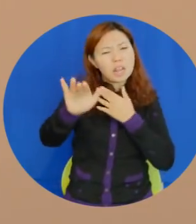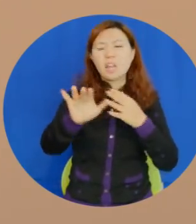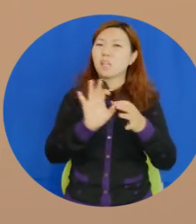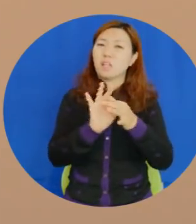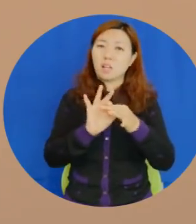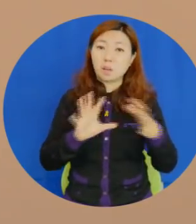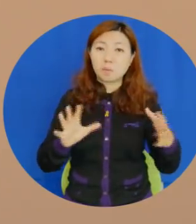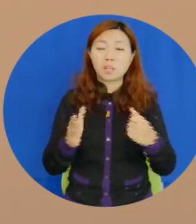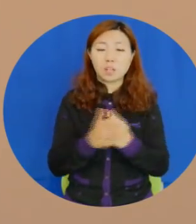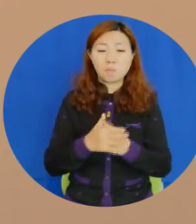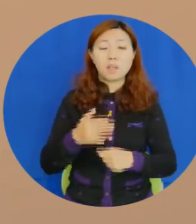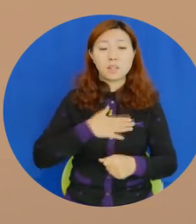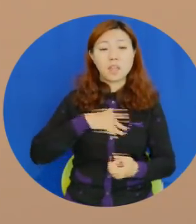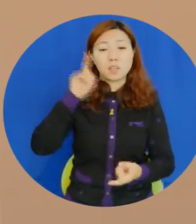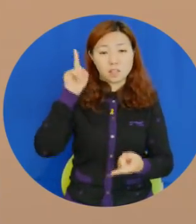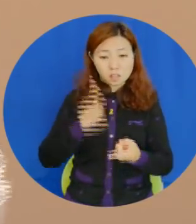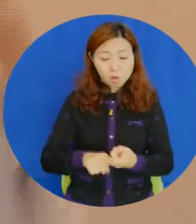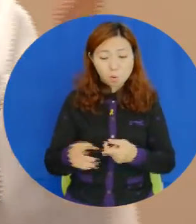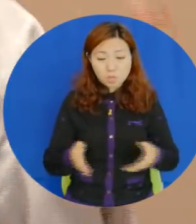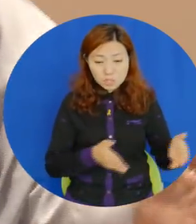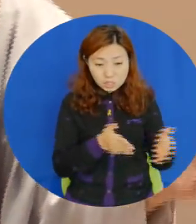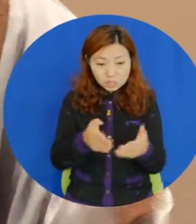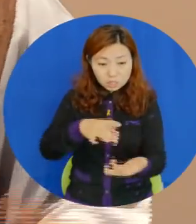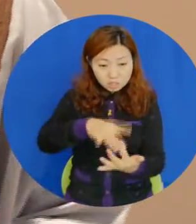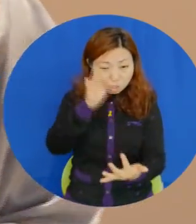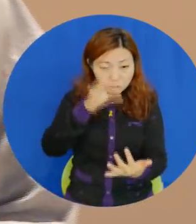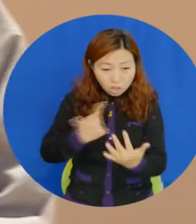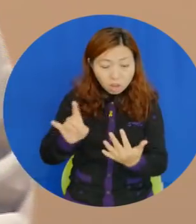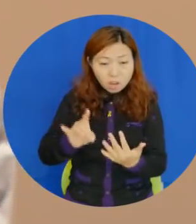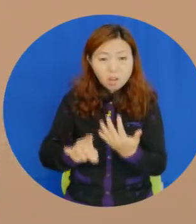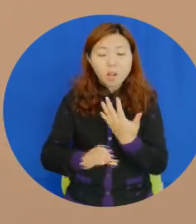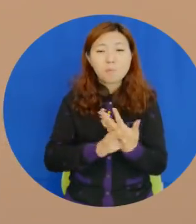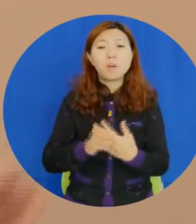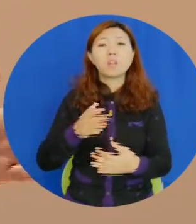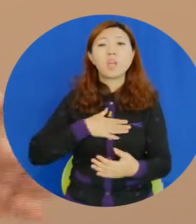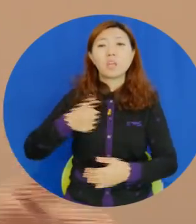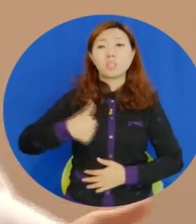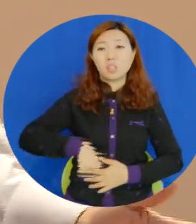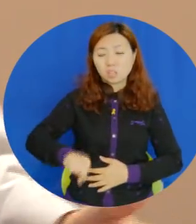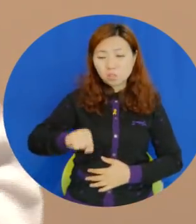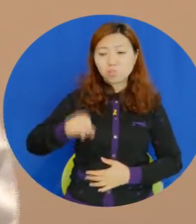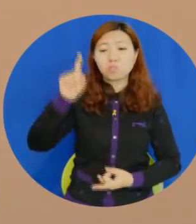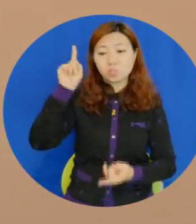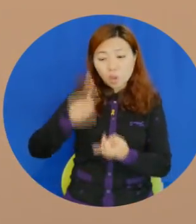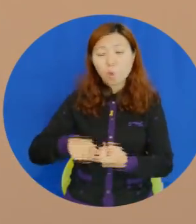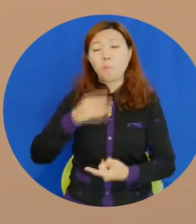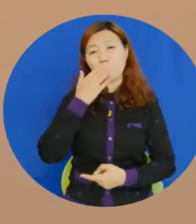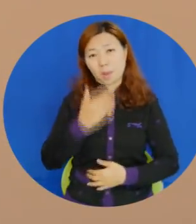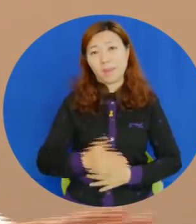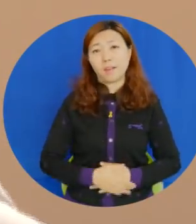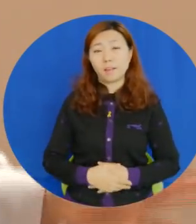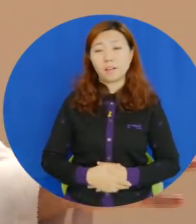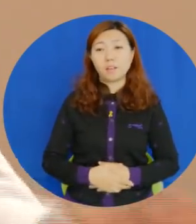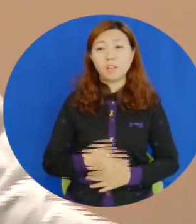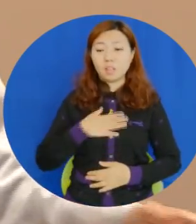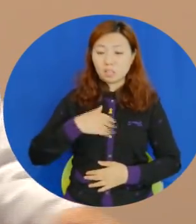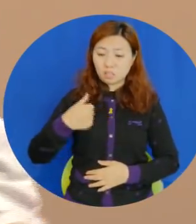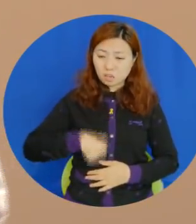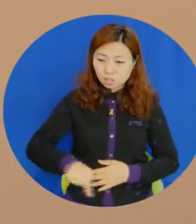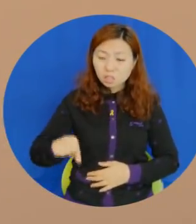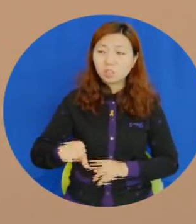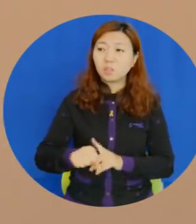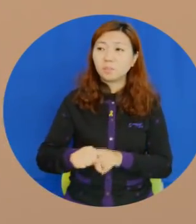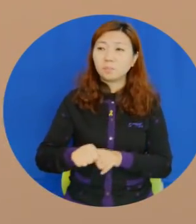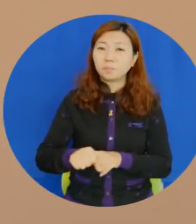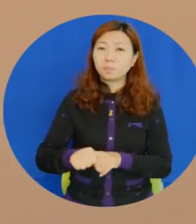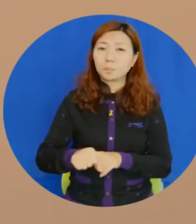미래가 아니다. 그렇기 때문에 나는 이렇게 간다 하면 내 자식도 글로 가야지. 근데 자식이 반드시